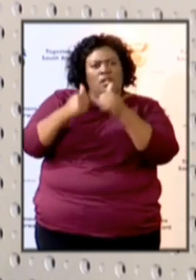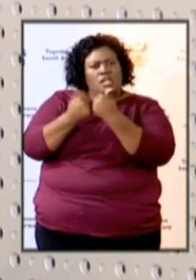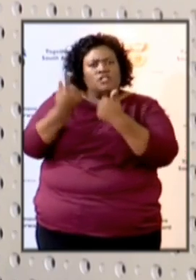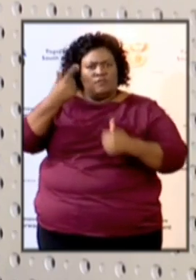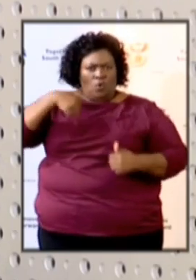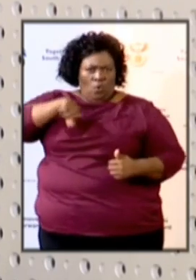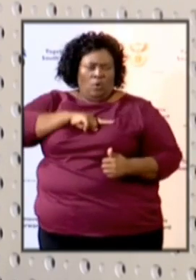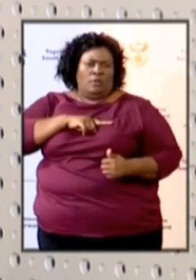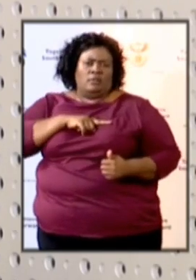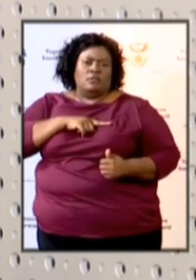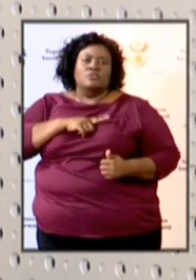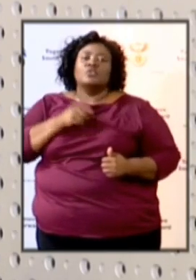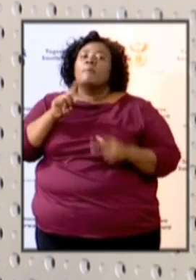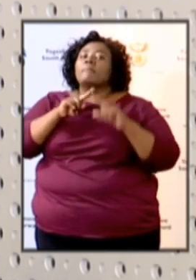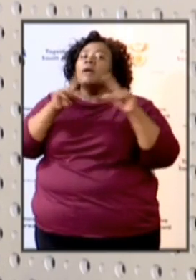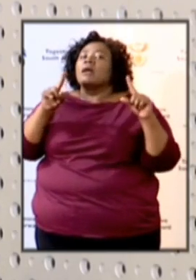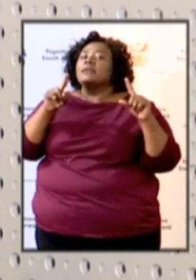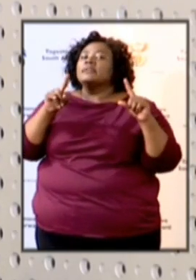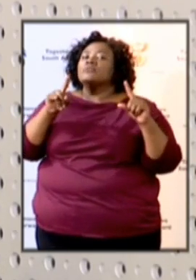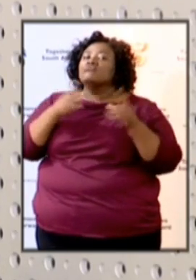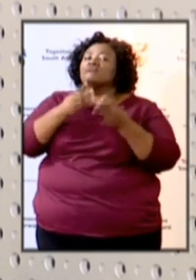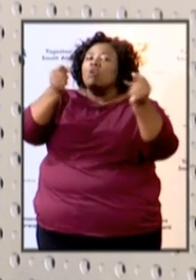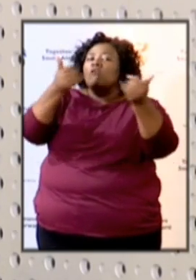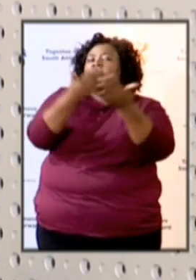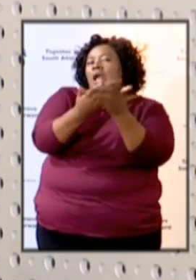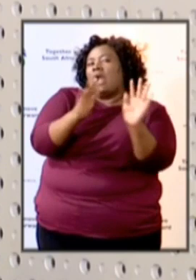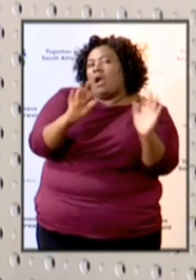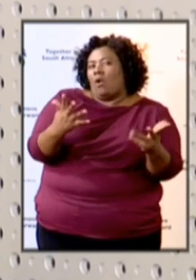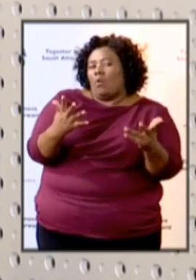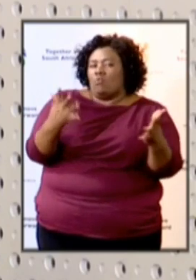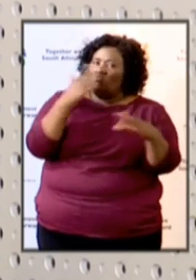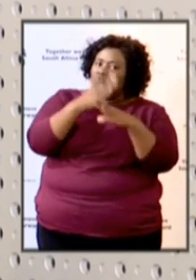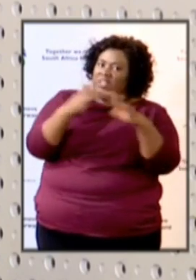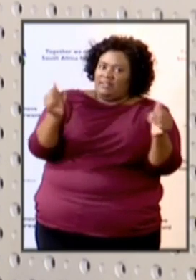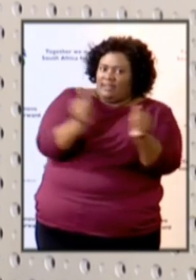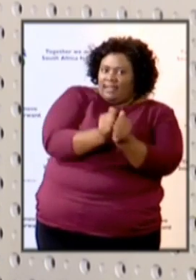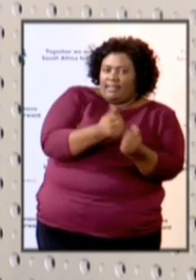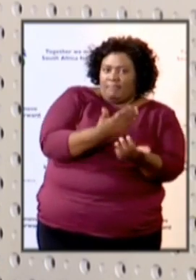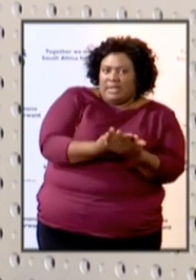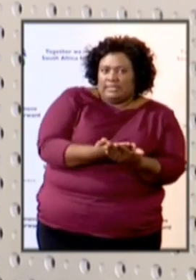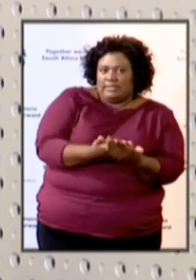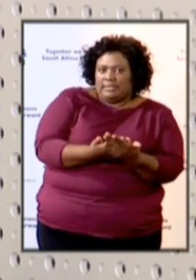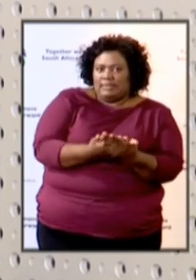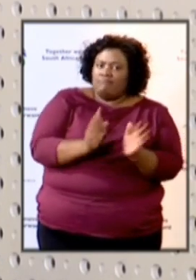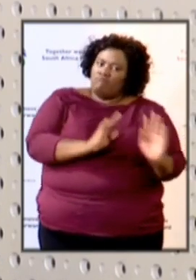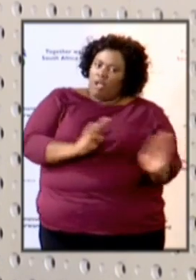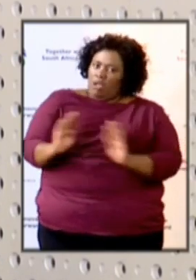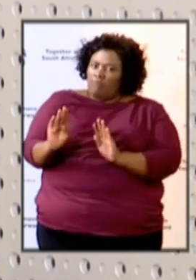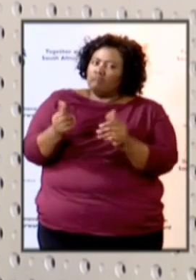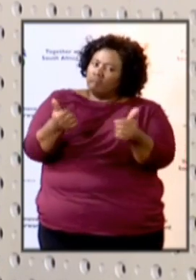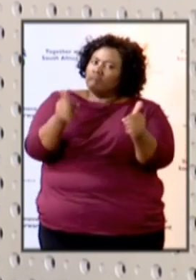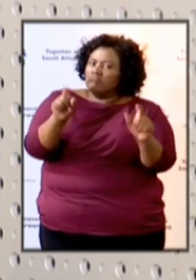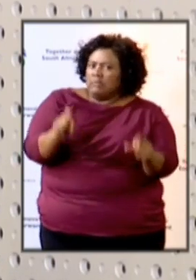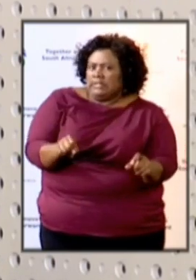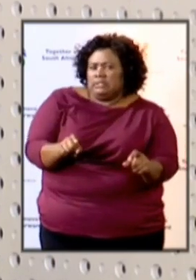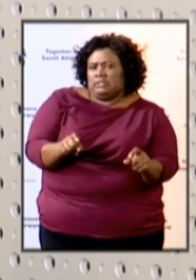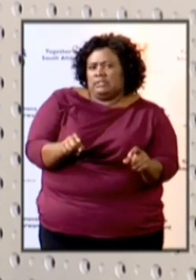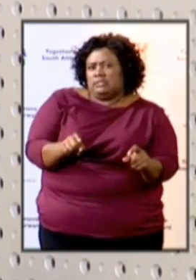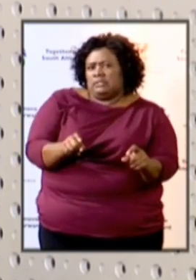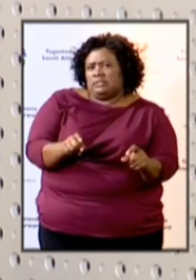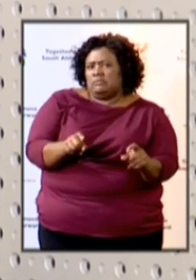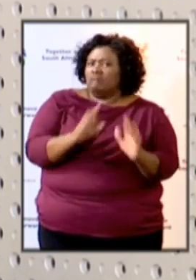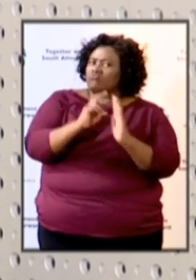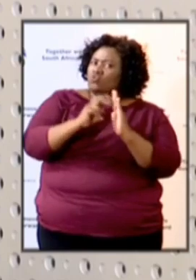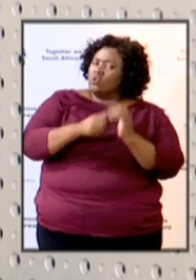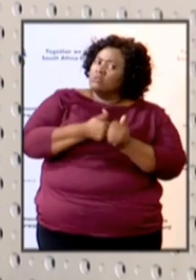Inselelo-ke ifuna ukuthi kubanjiswane, inselelo ifuna ukuthi kube nediscipline, inselelo